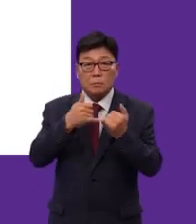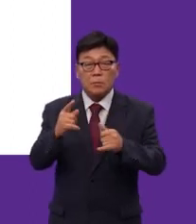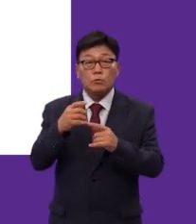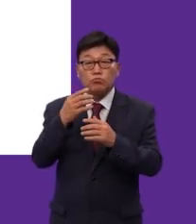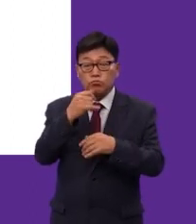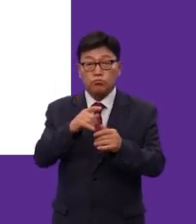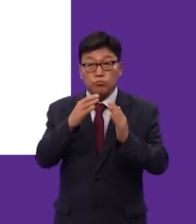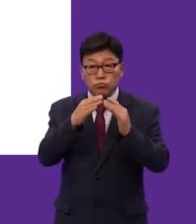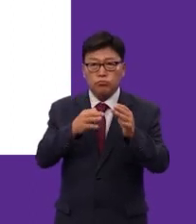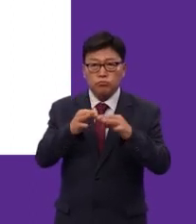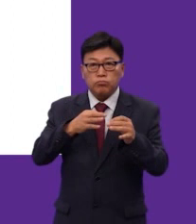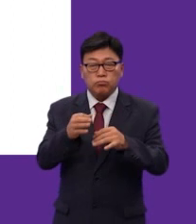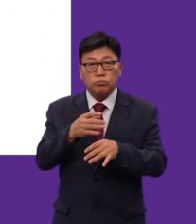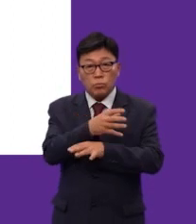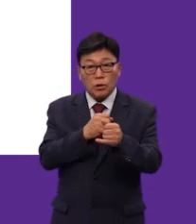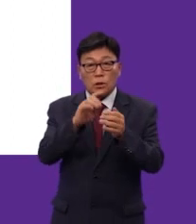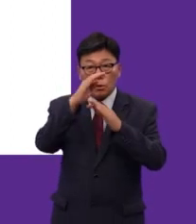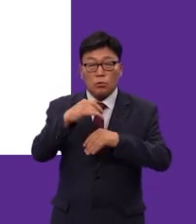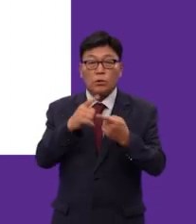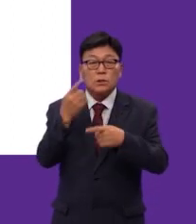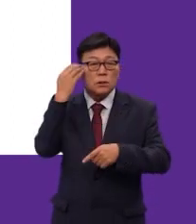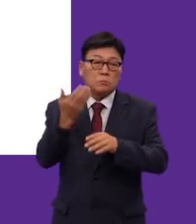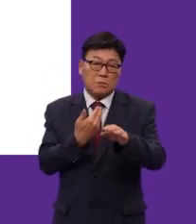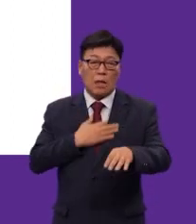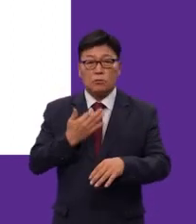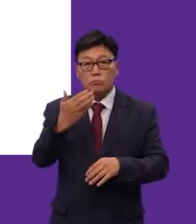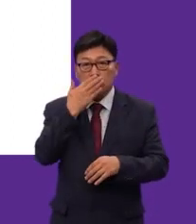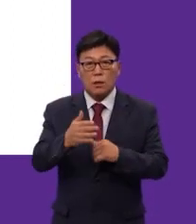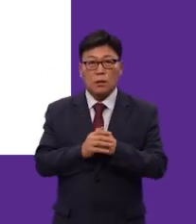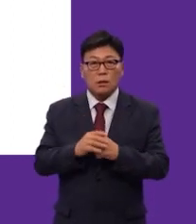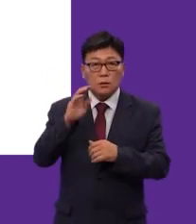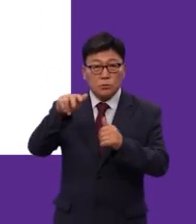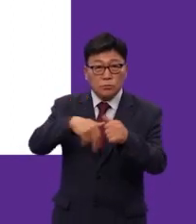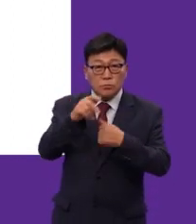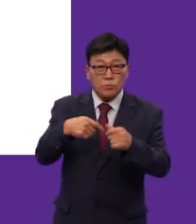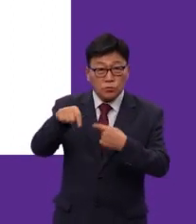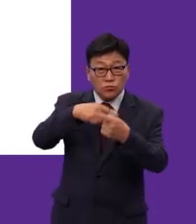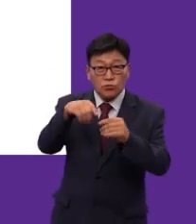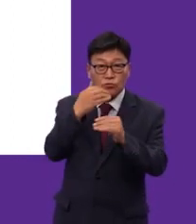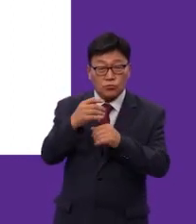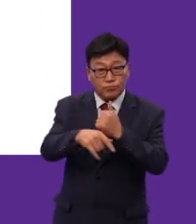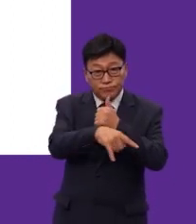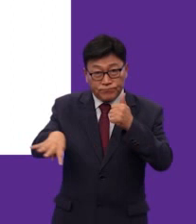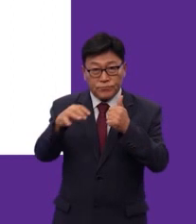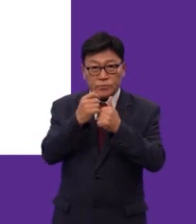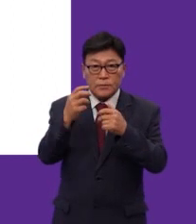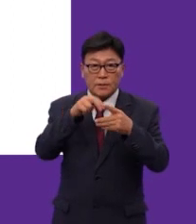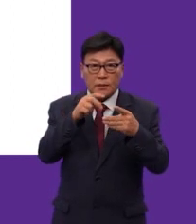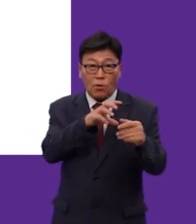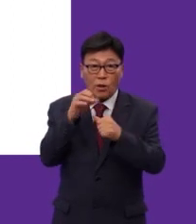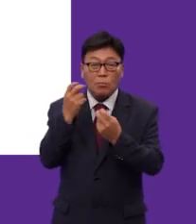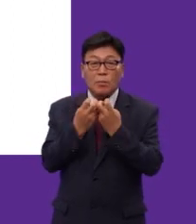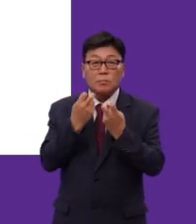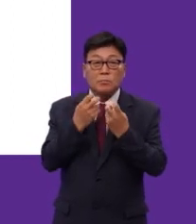관련 사전 지식을 전달드릴 수 있을 것으로 기대됩니다. 기존에 운영 중인 산하기관 및 센터